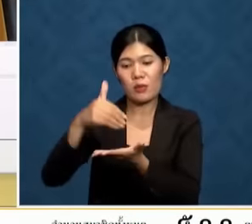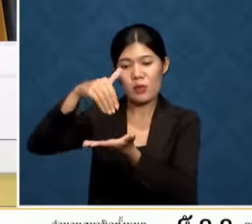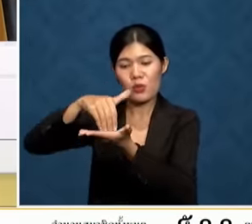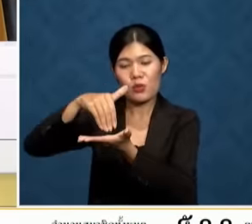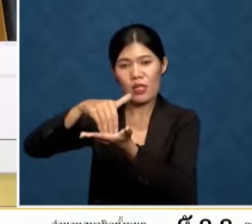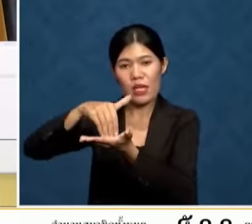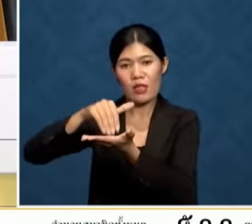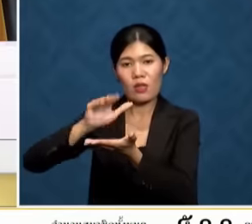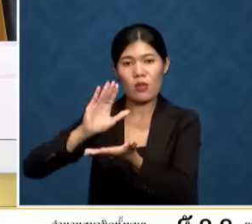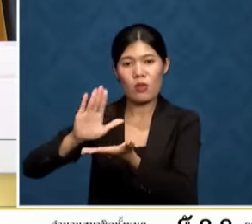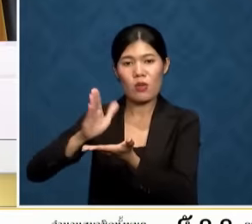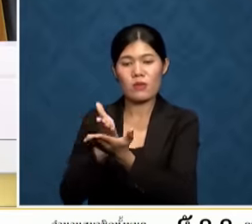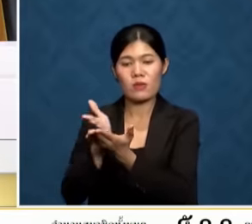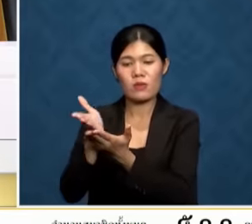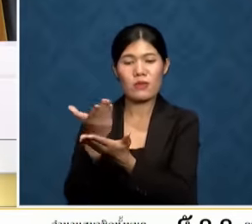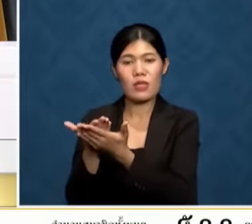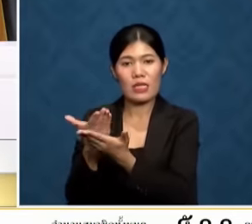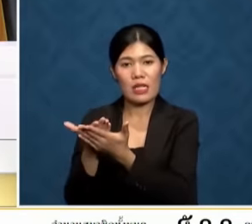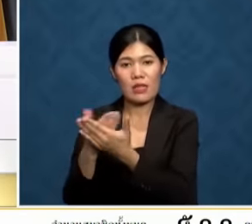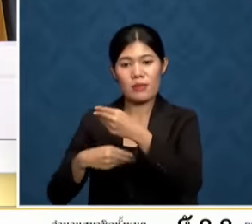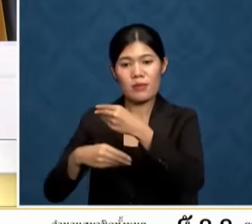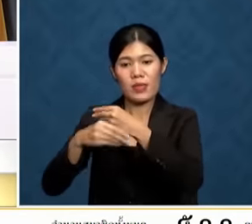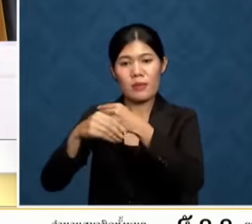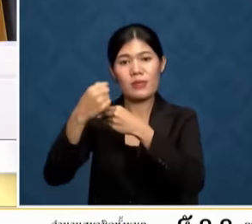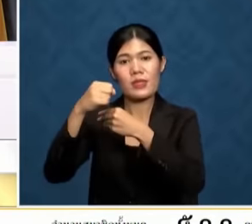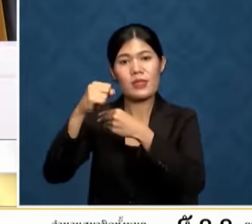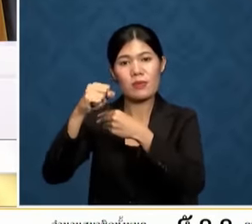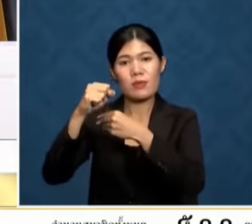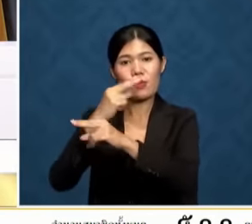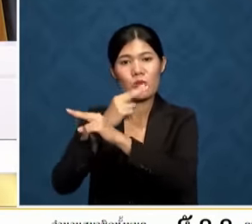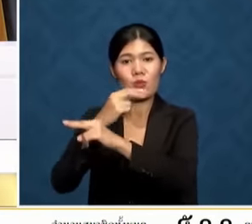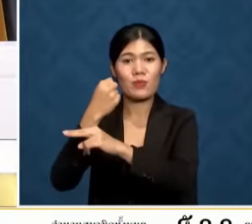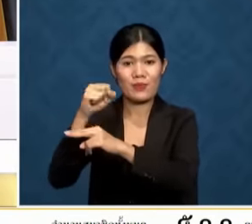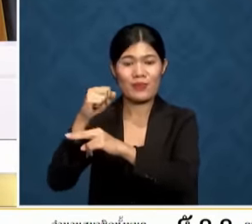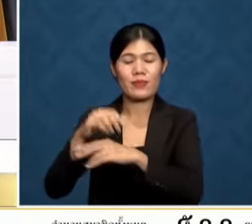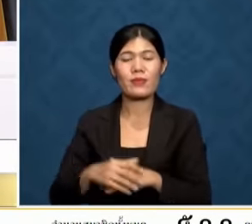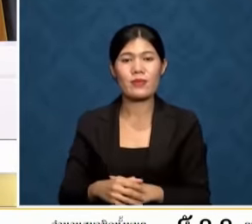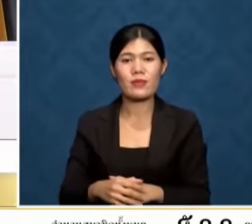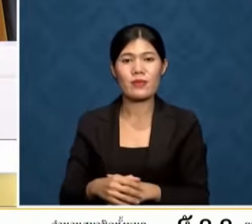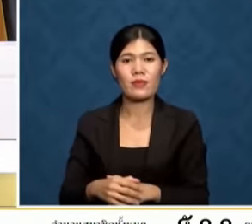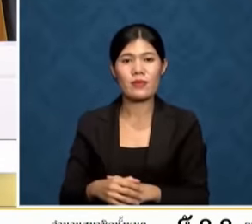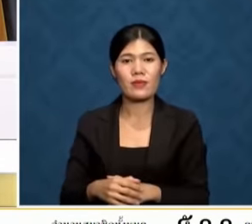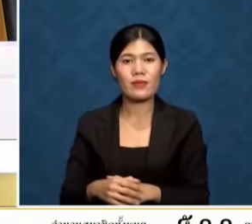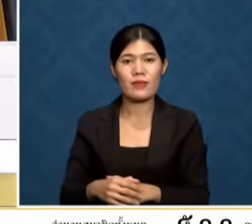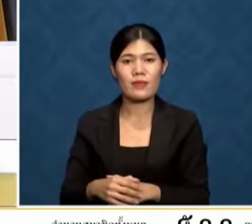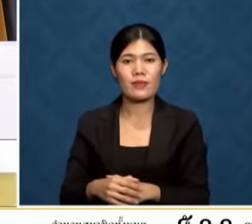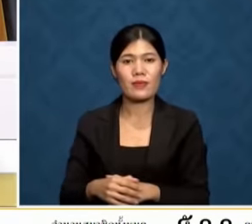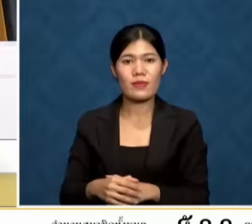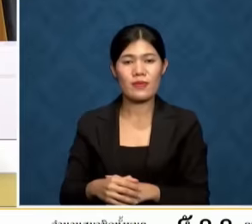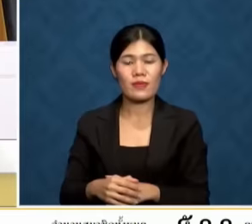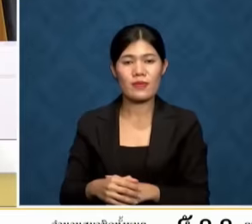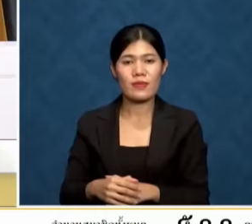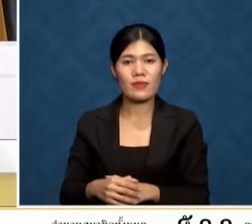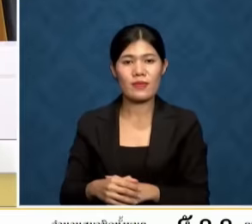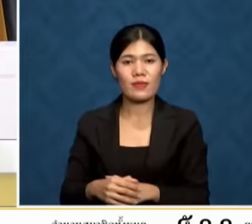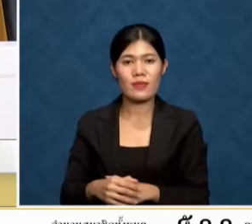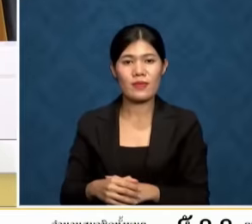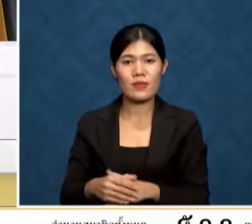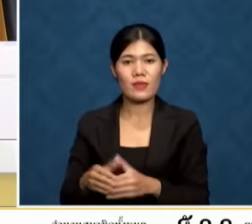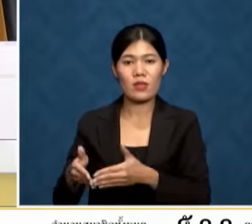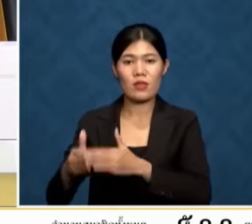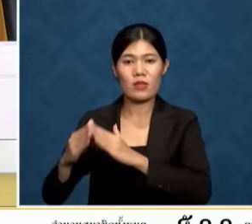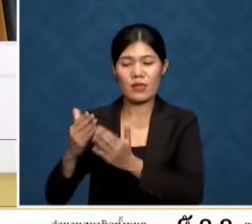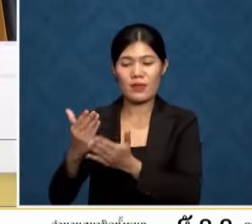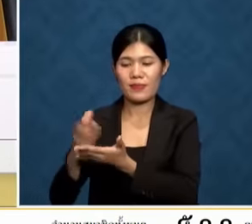10เท่าเรามีการตั้งงบประมาณเพื่อเป็นศูนย์กลางในการท่องเที่ยวเพิ่มขึ้นถึง 2